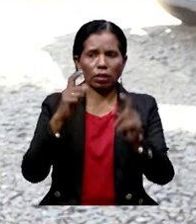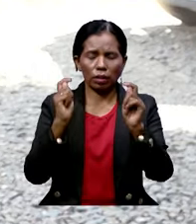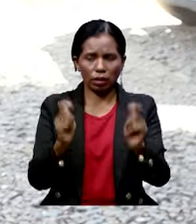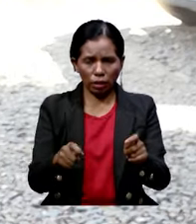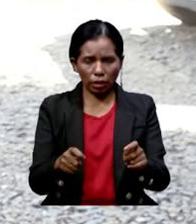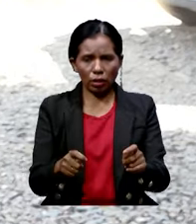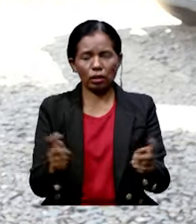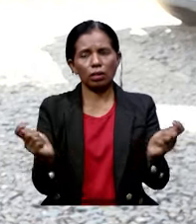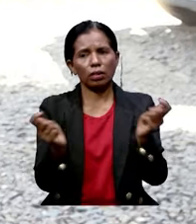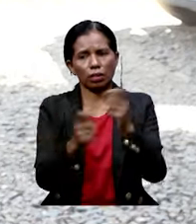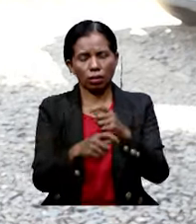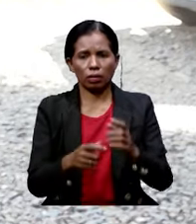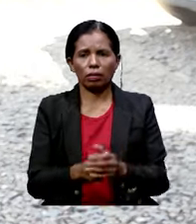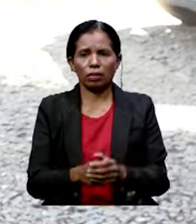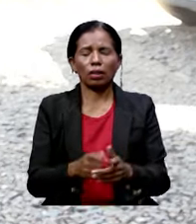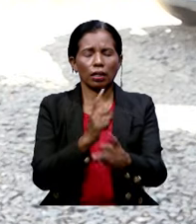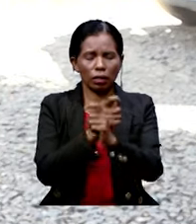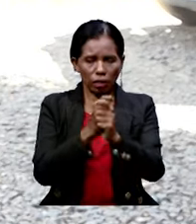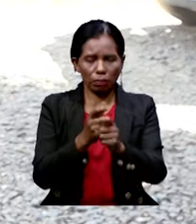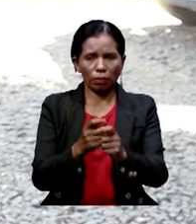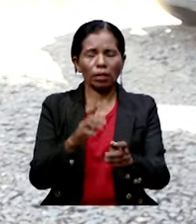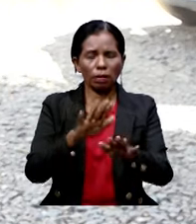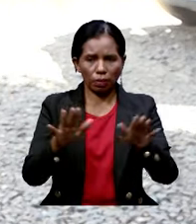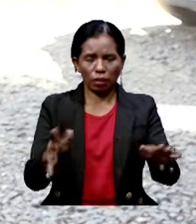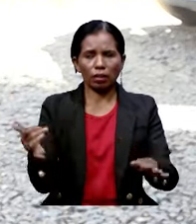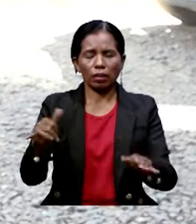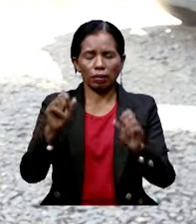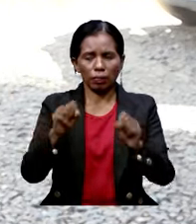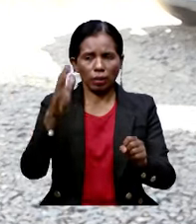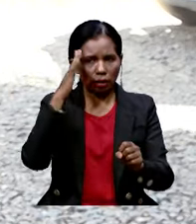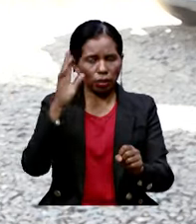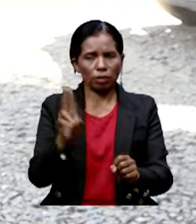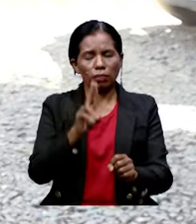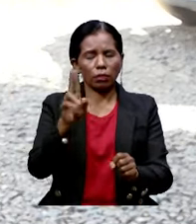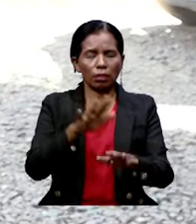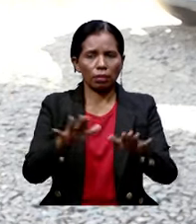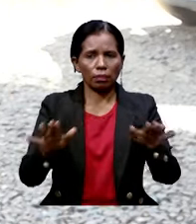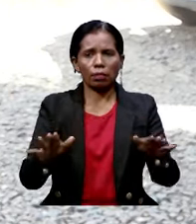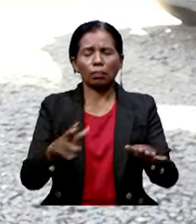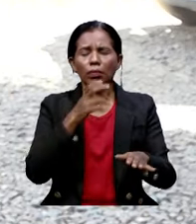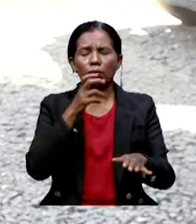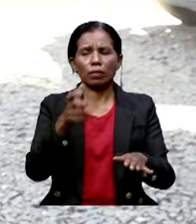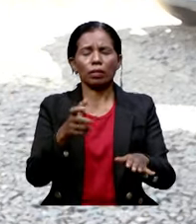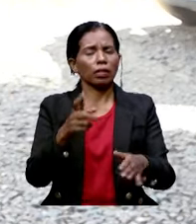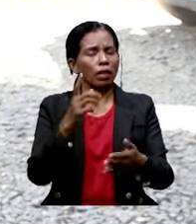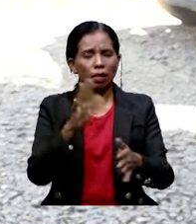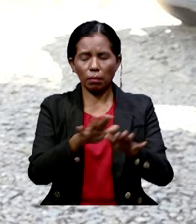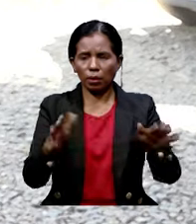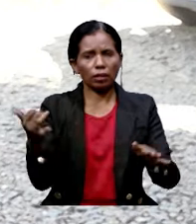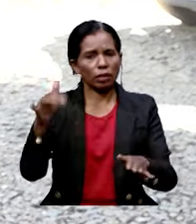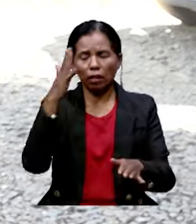ba lian tetun mak labarik cer bel haten se uzerit portugues labarik laten portugues saida mak idane ni amos laten